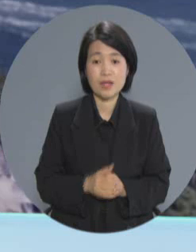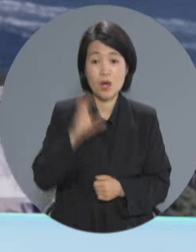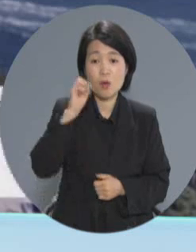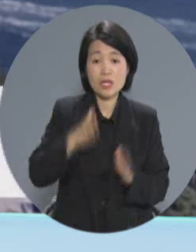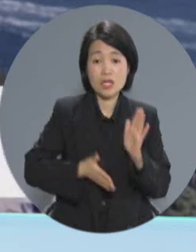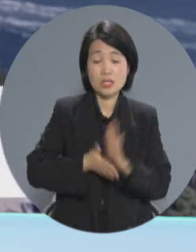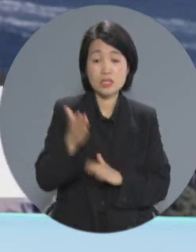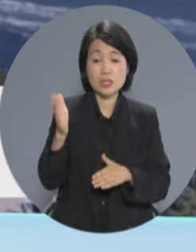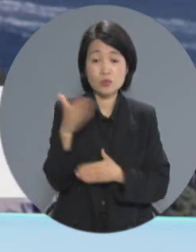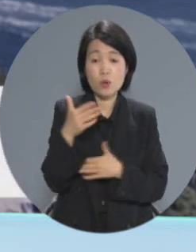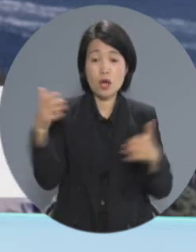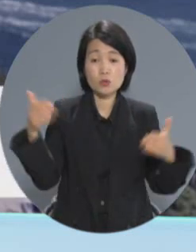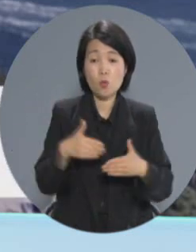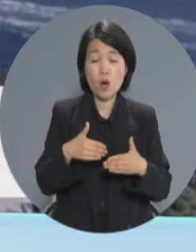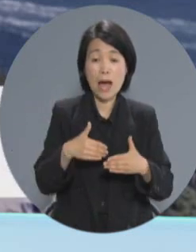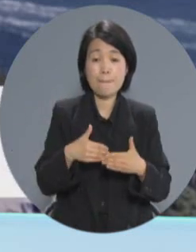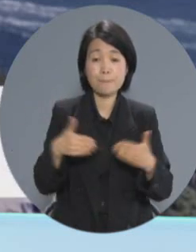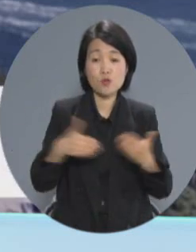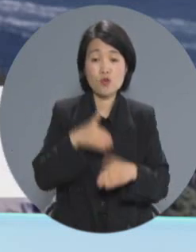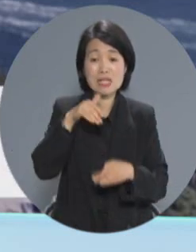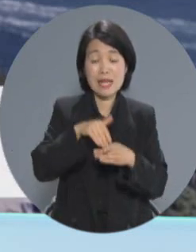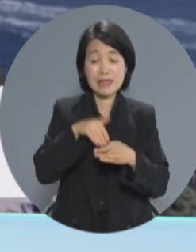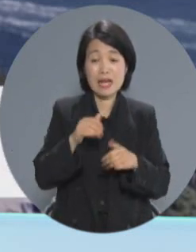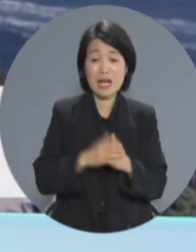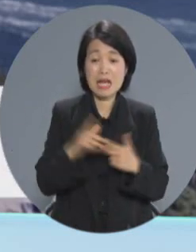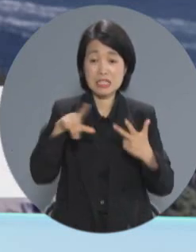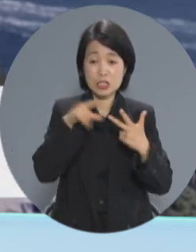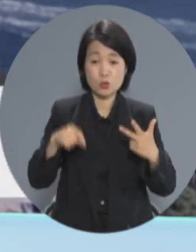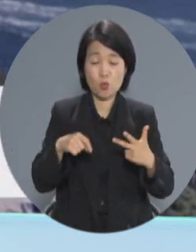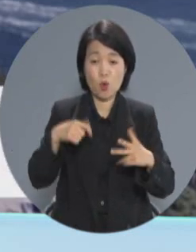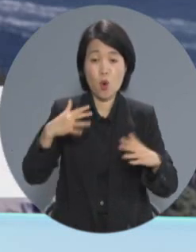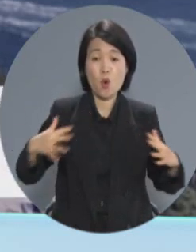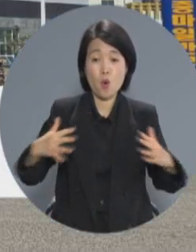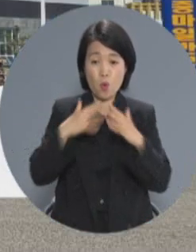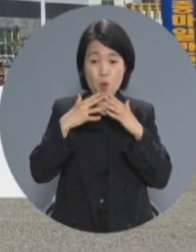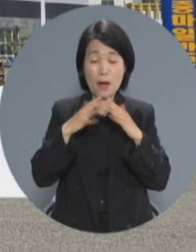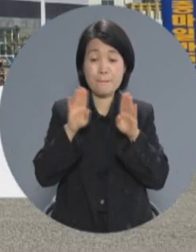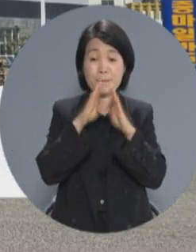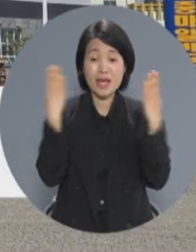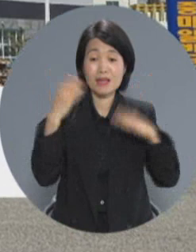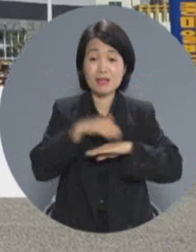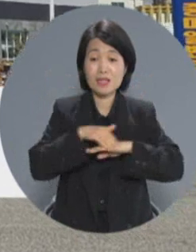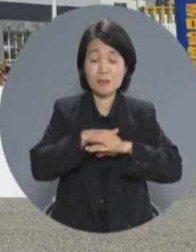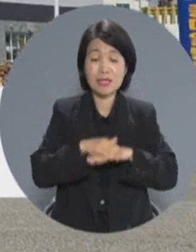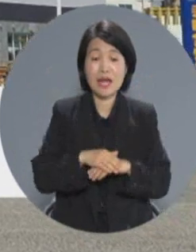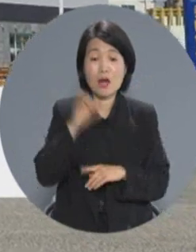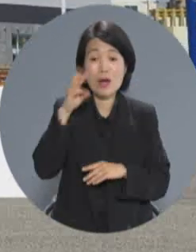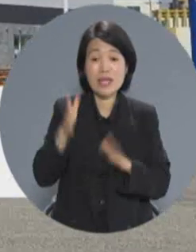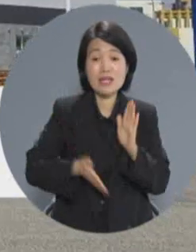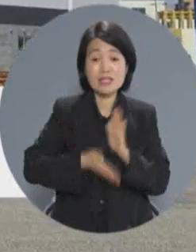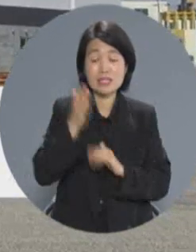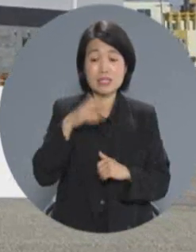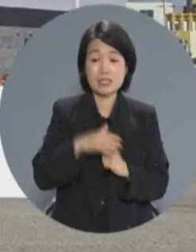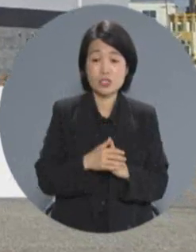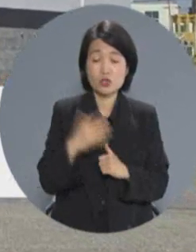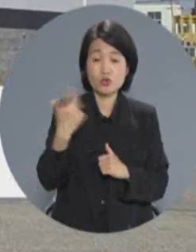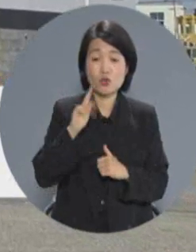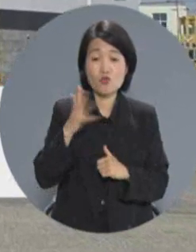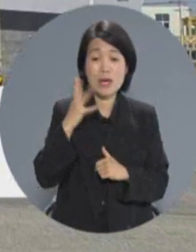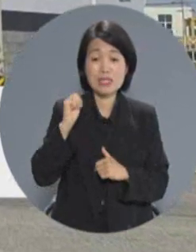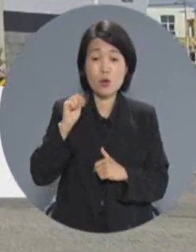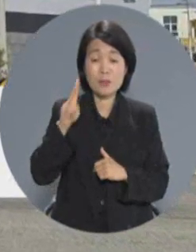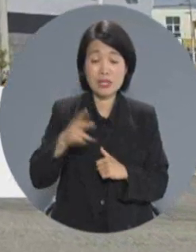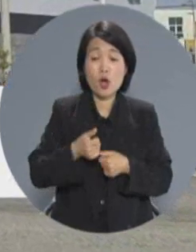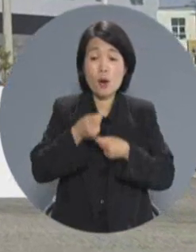광양시 수산물 종합물류유통센터가 오는 7월 준공 개장됩니다. 광양시는 중동 6,900여